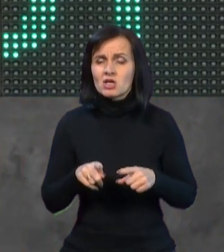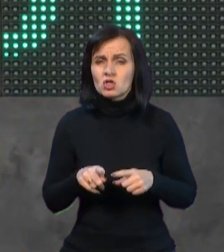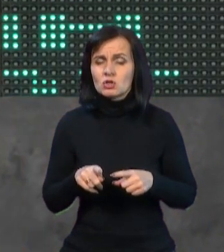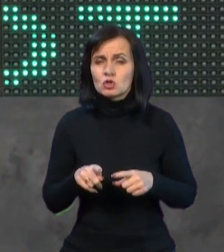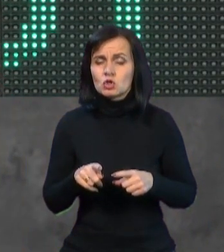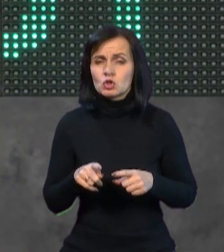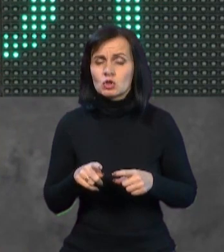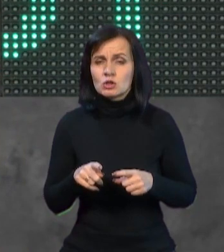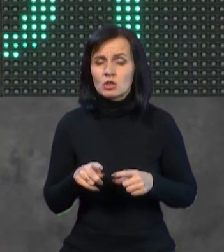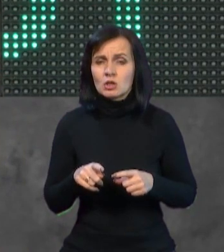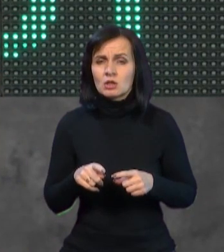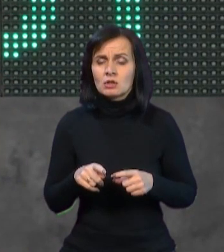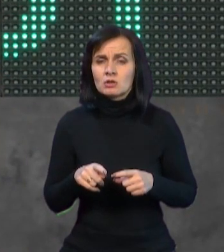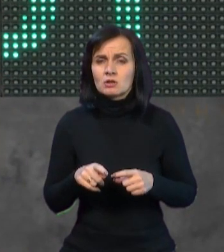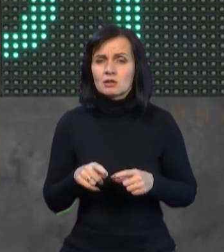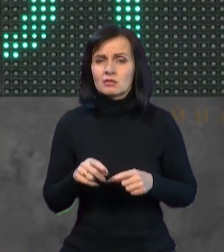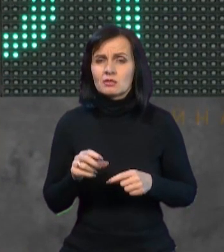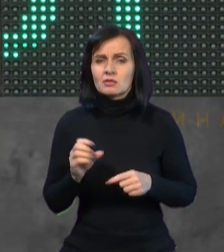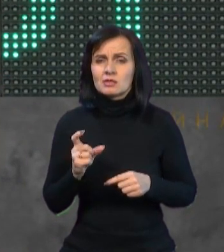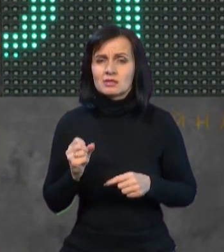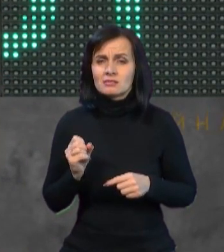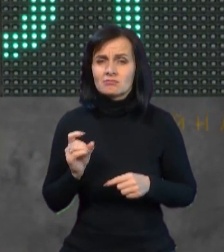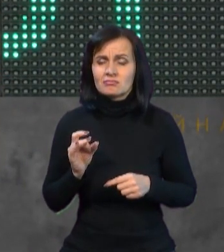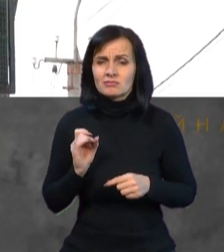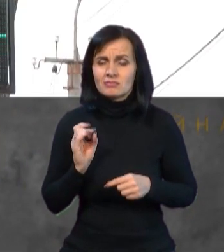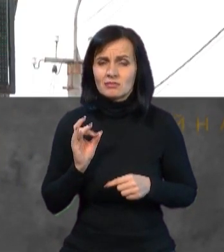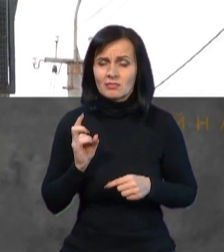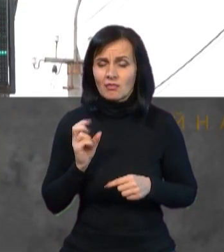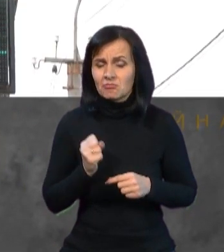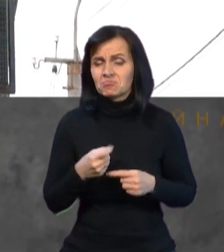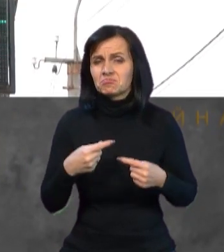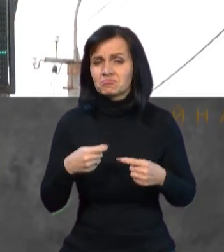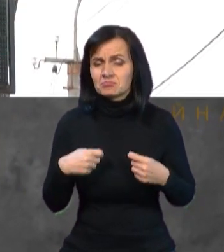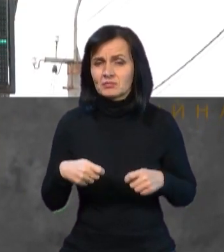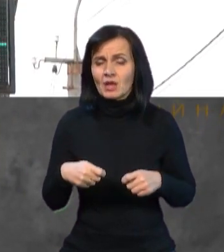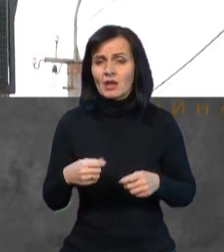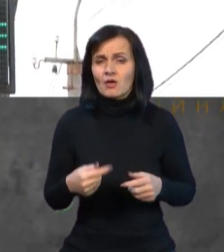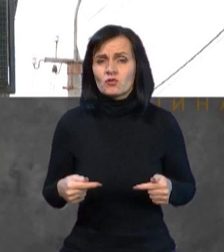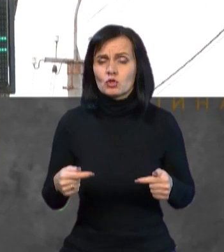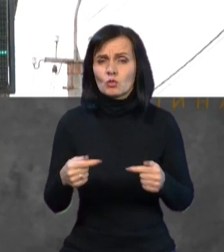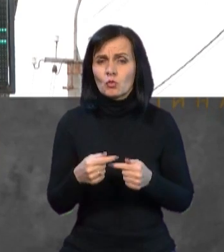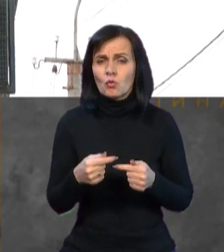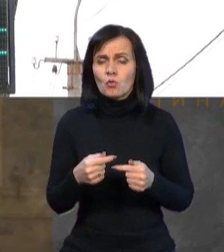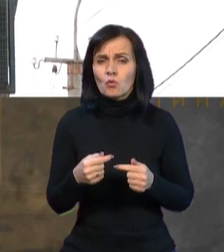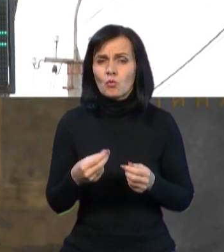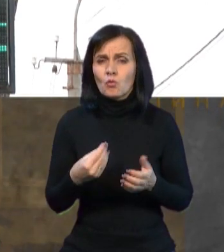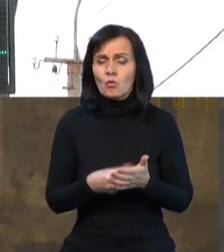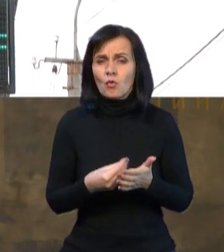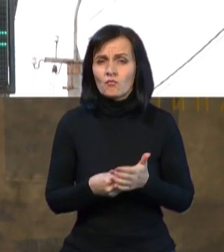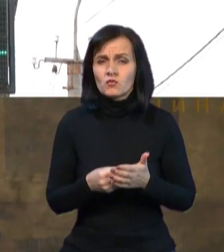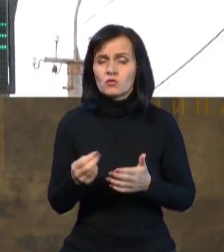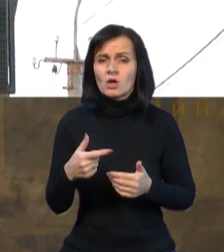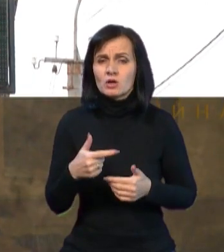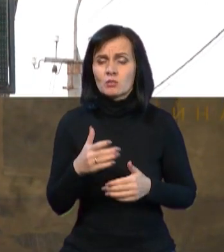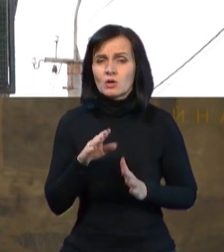звичайно, буде і долар по відношенню до гривні буде, його вартість буде зменшуватися. 36